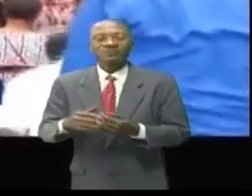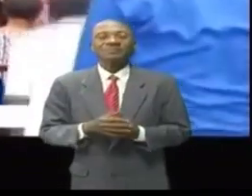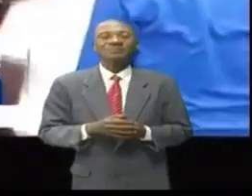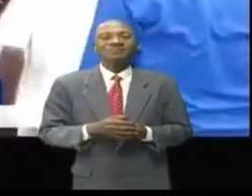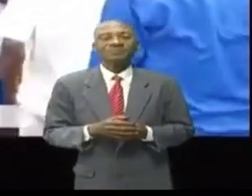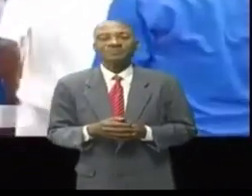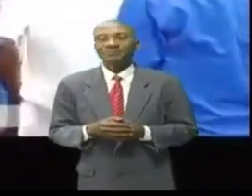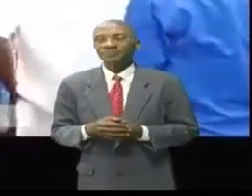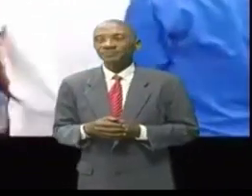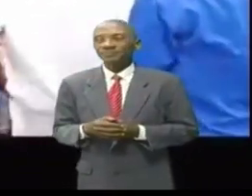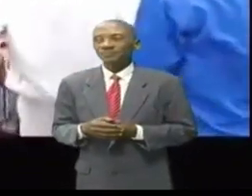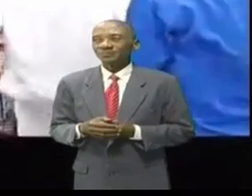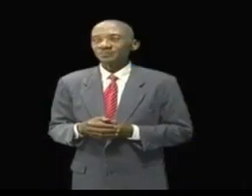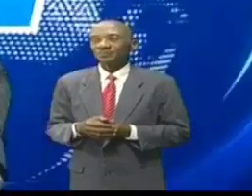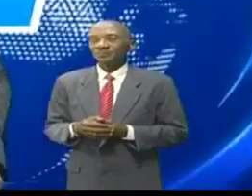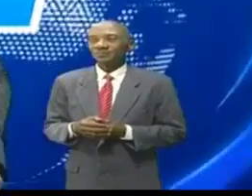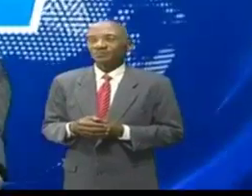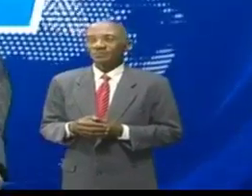parti.